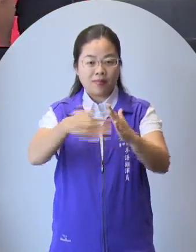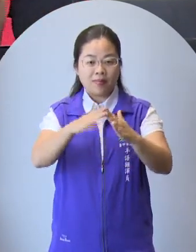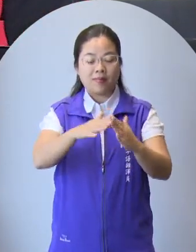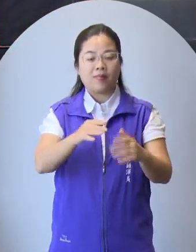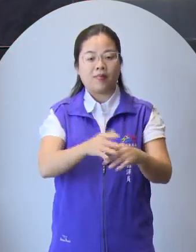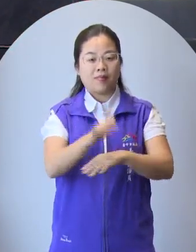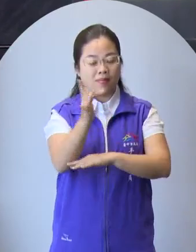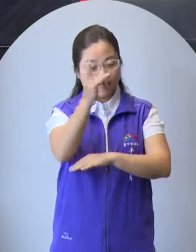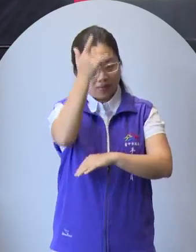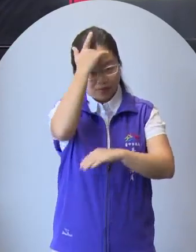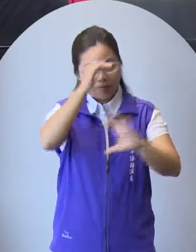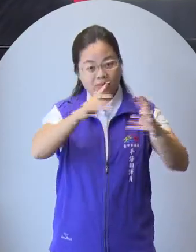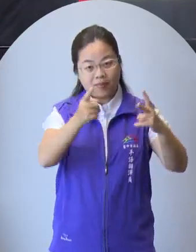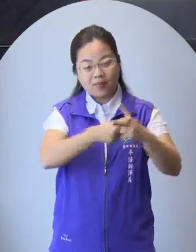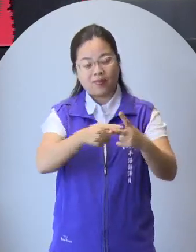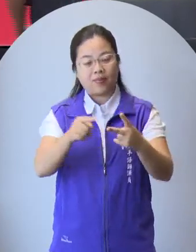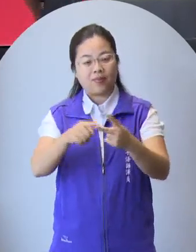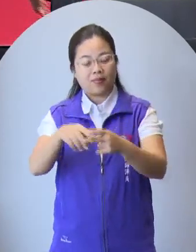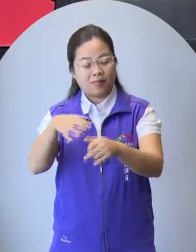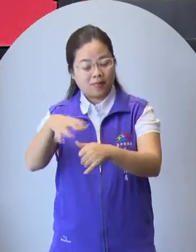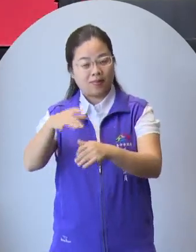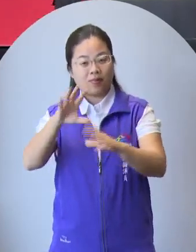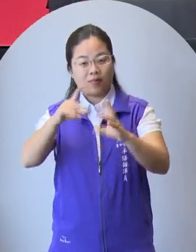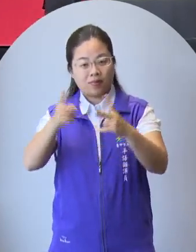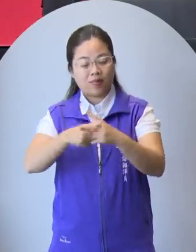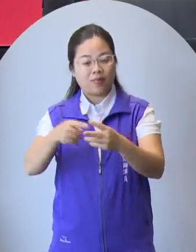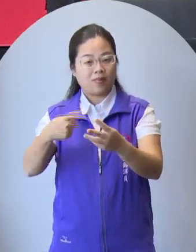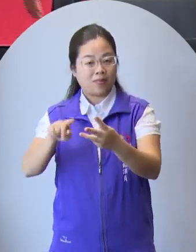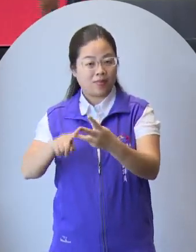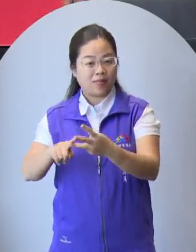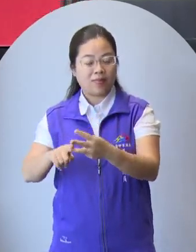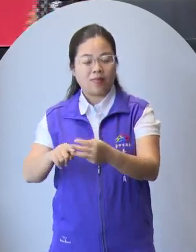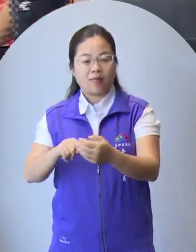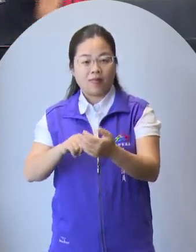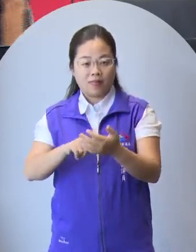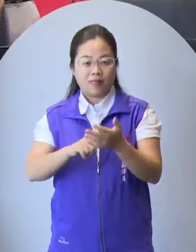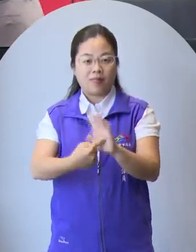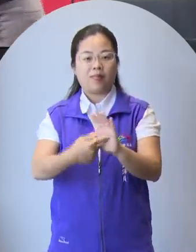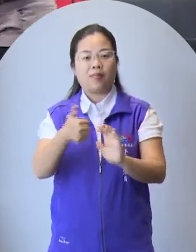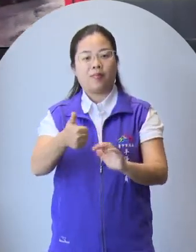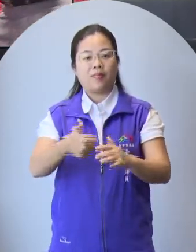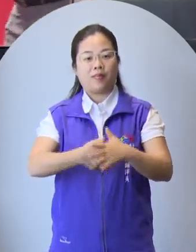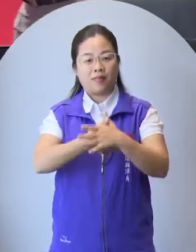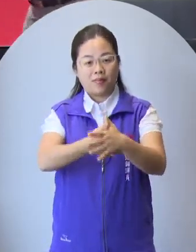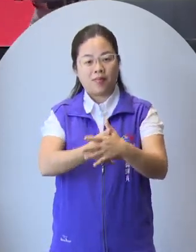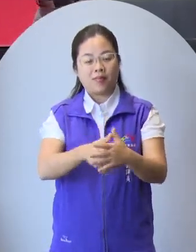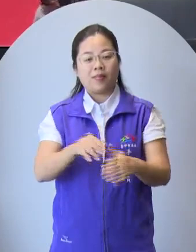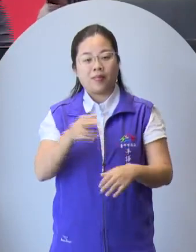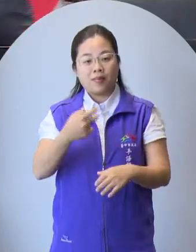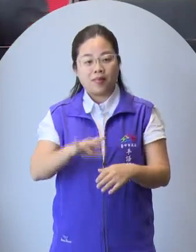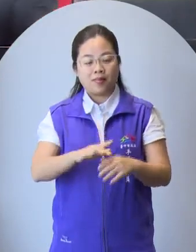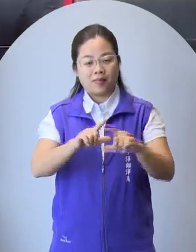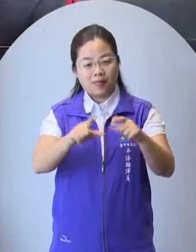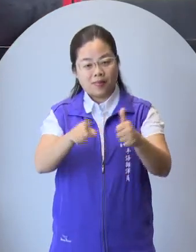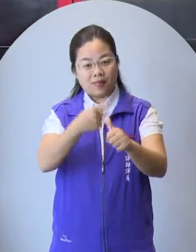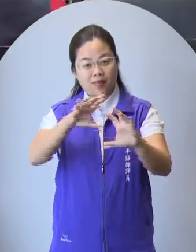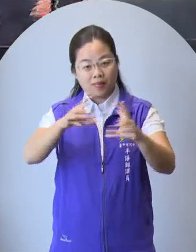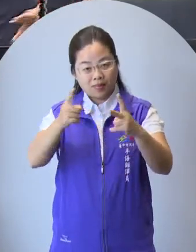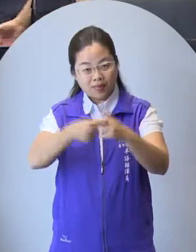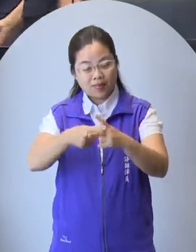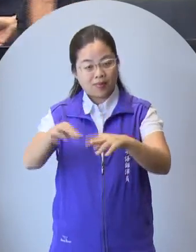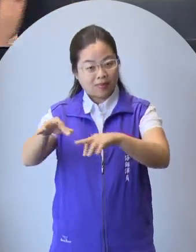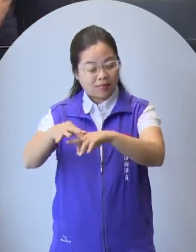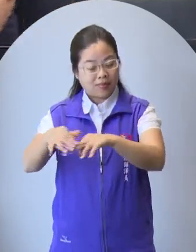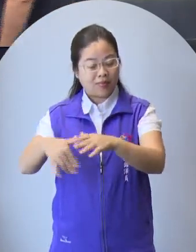是树德国小、松强国小、乐业国小卓越奖、九德国小、大甲国小金质